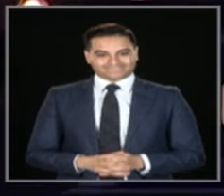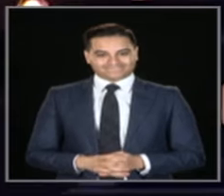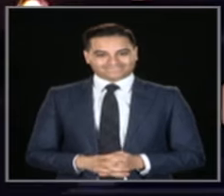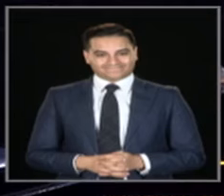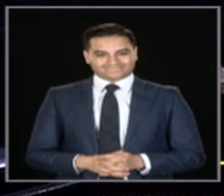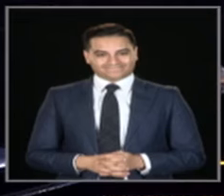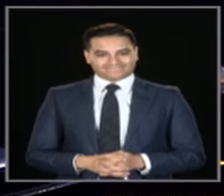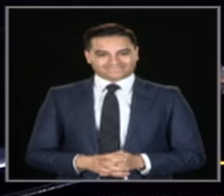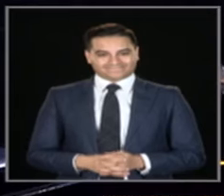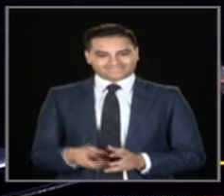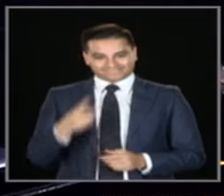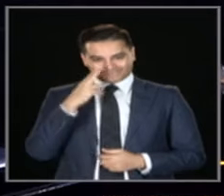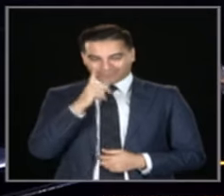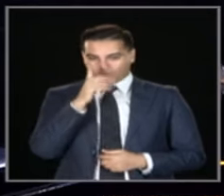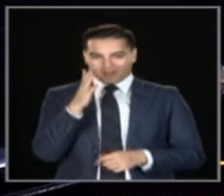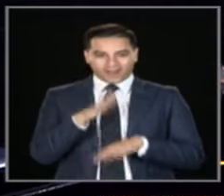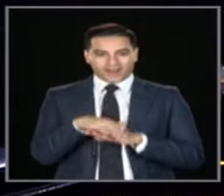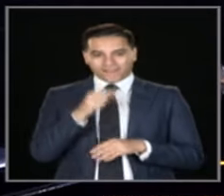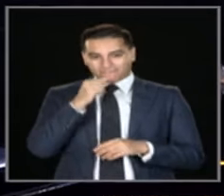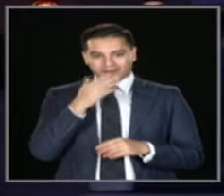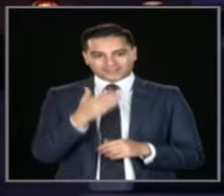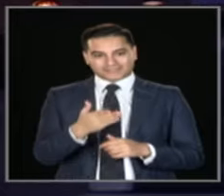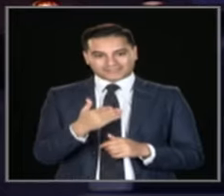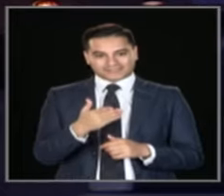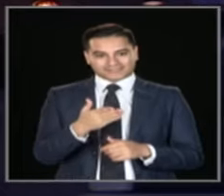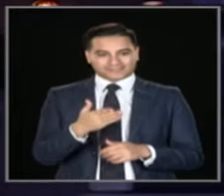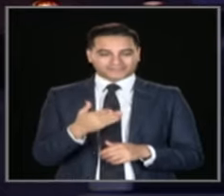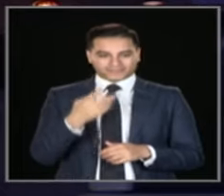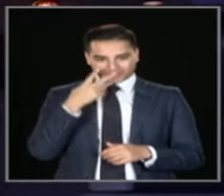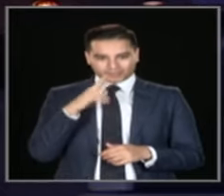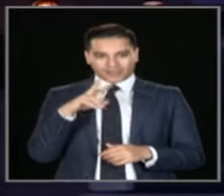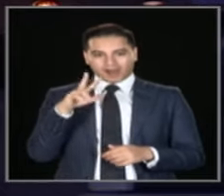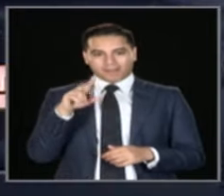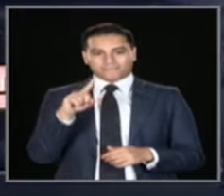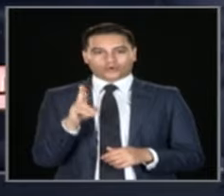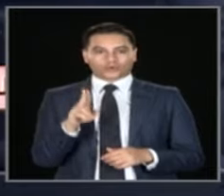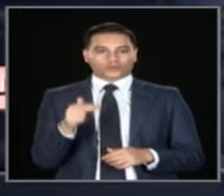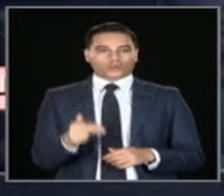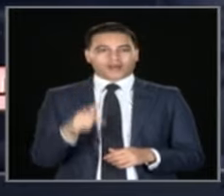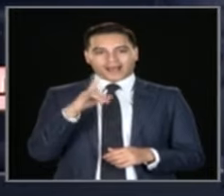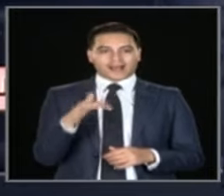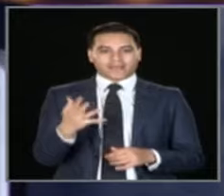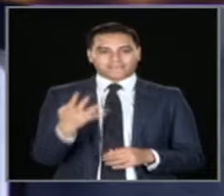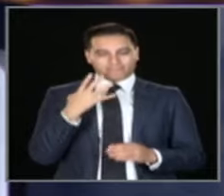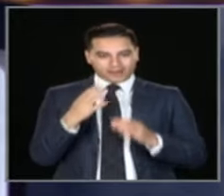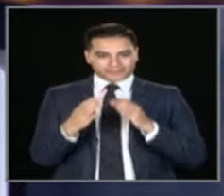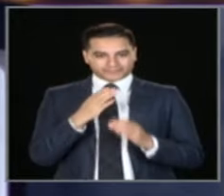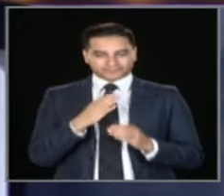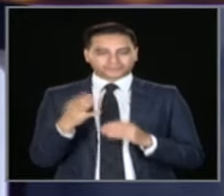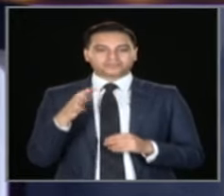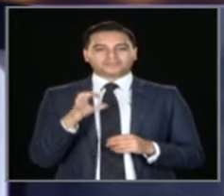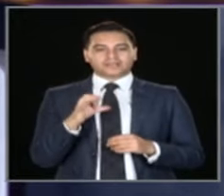يا راجل، اللغة البرازيلية. برتغالي. طبعاً برتغالي. كم إجابة صح؟ 4 من 9.